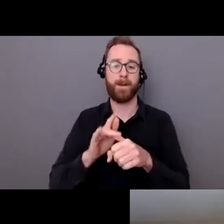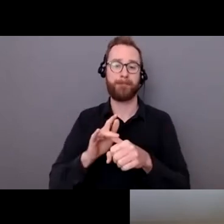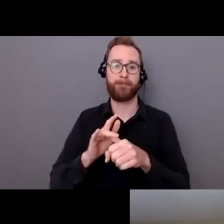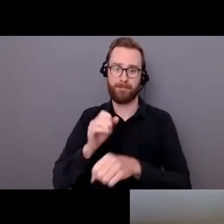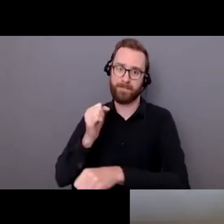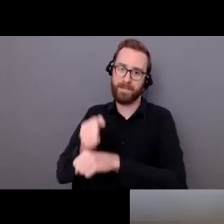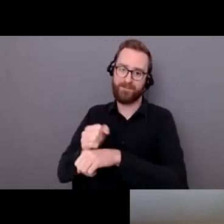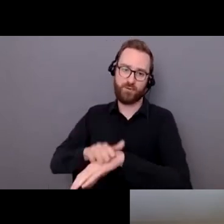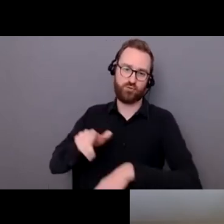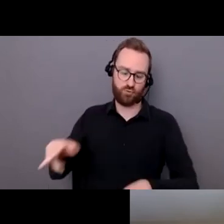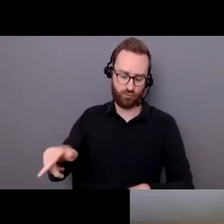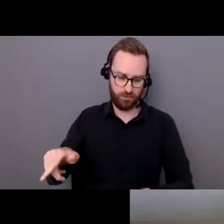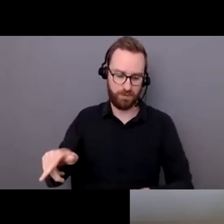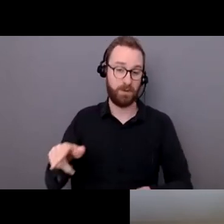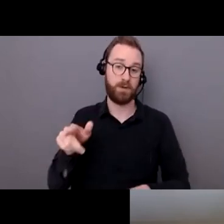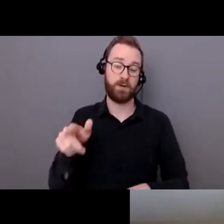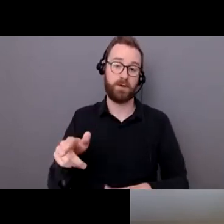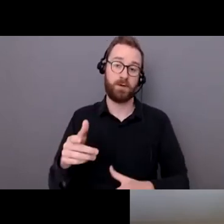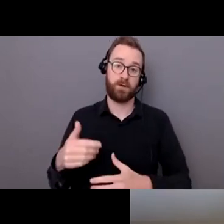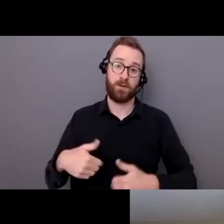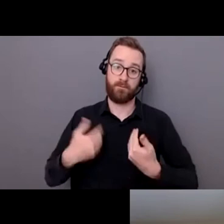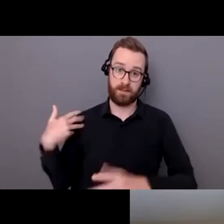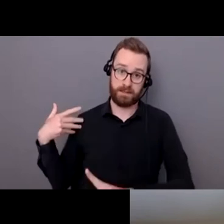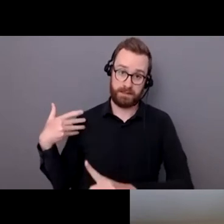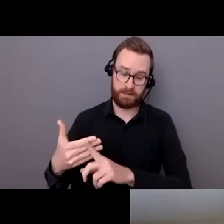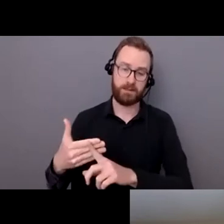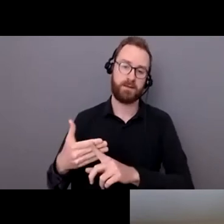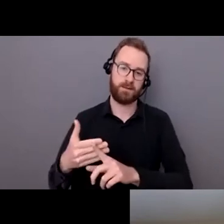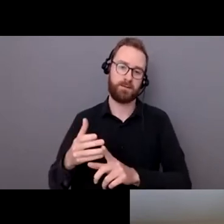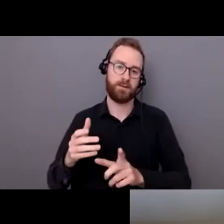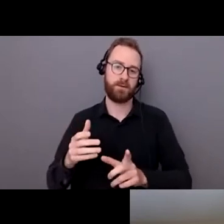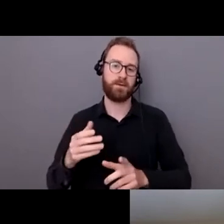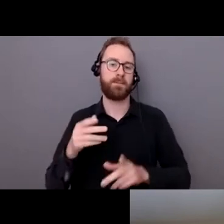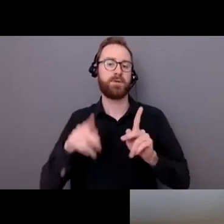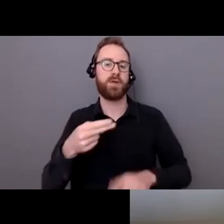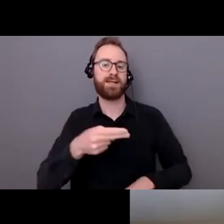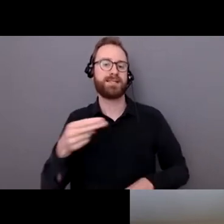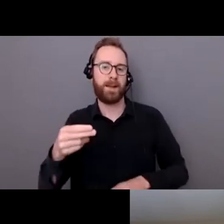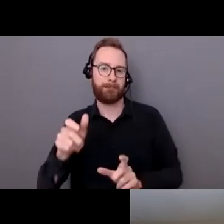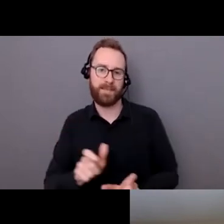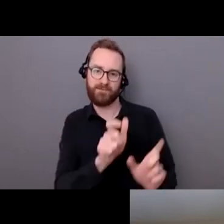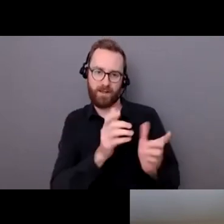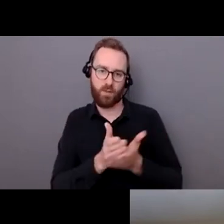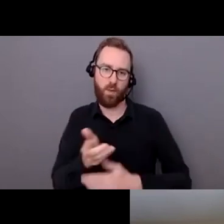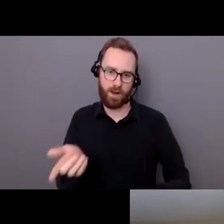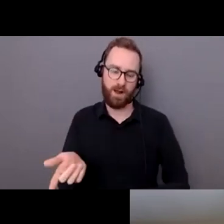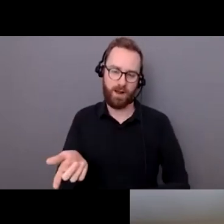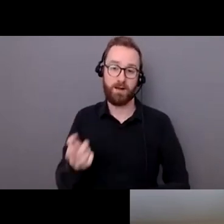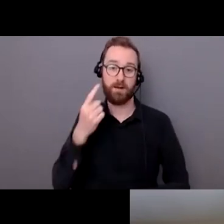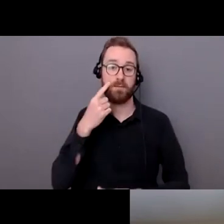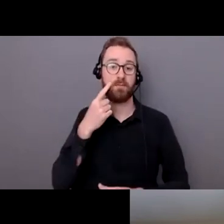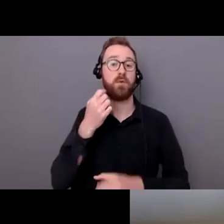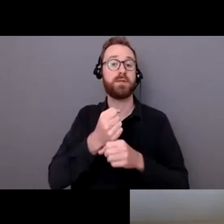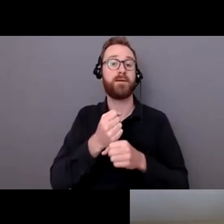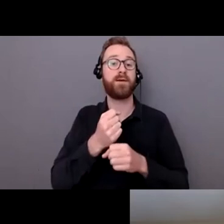a consacré la plus grande partie de sa vie pour défendre les droits des personnes ayant un handicap dans le but d'améliorer leur quotidien au travail